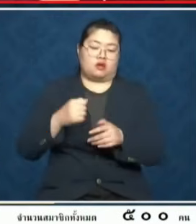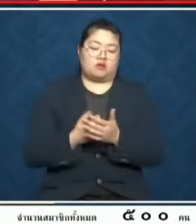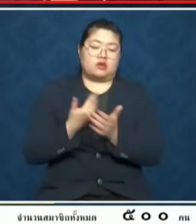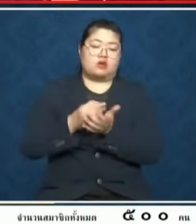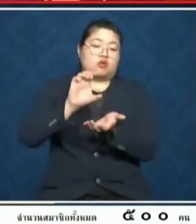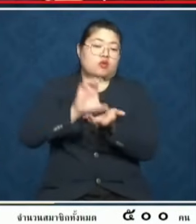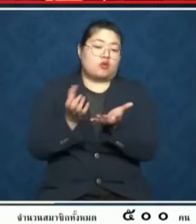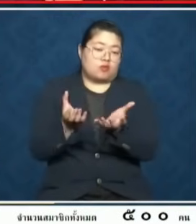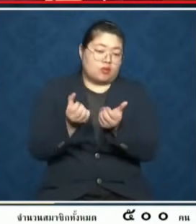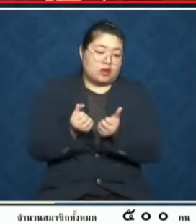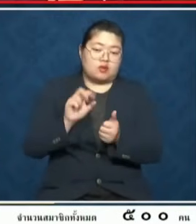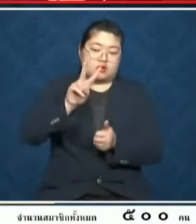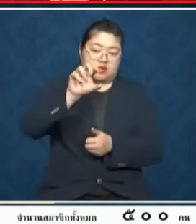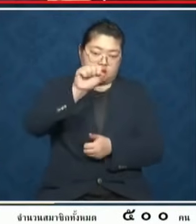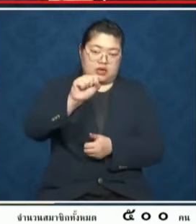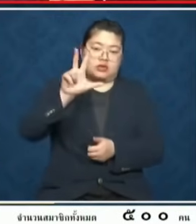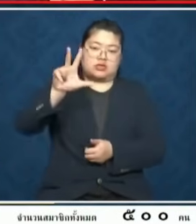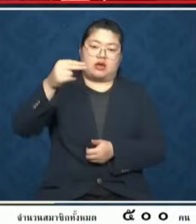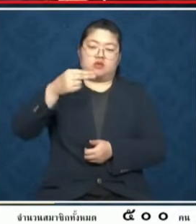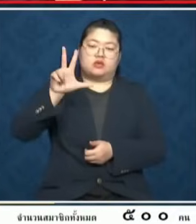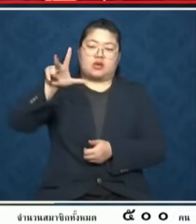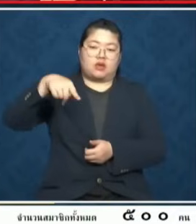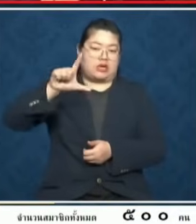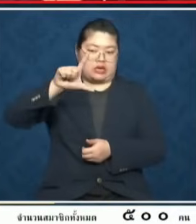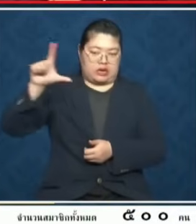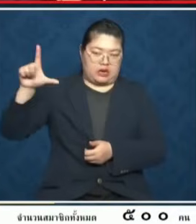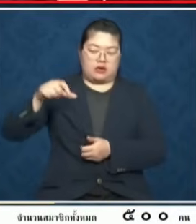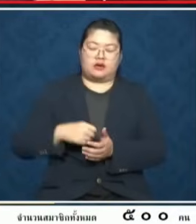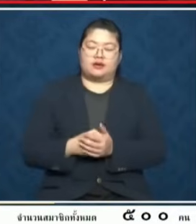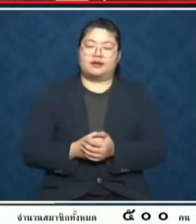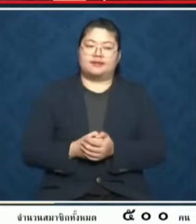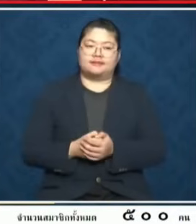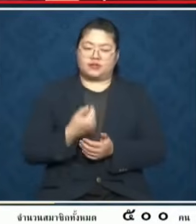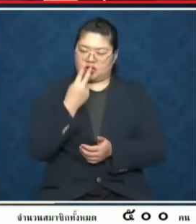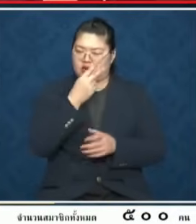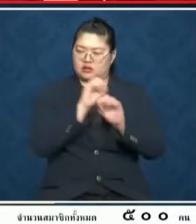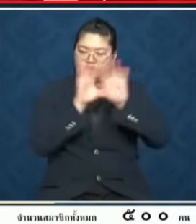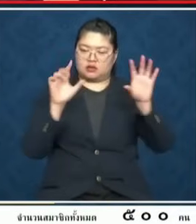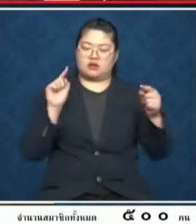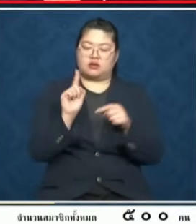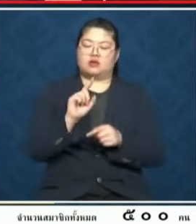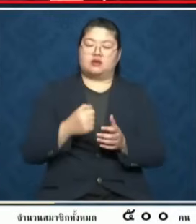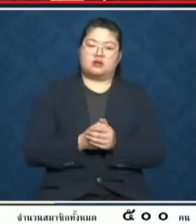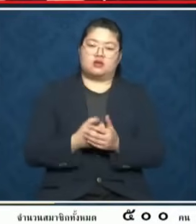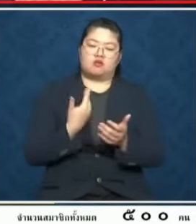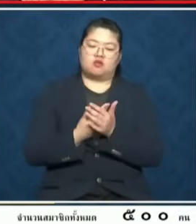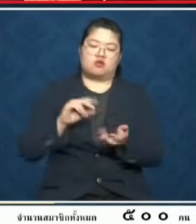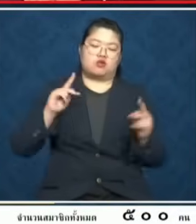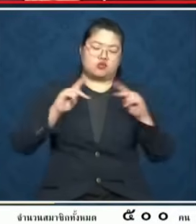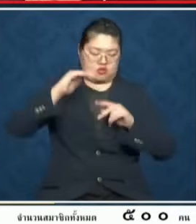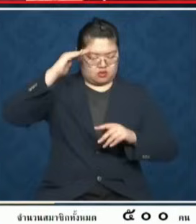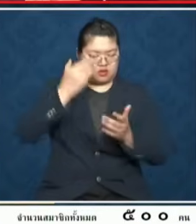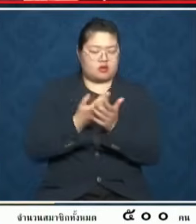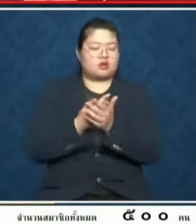งบอยู่ที่23,000ล้านบาทจึงทำให้เห็นชัดว่างบประมาณที่กองทัพได้